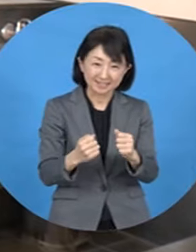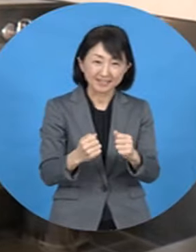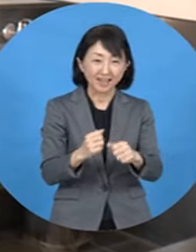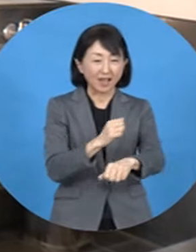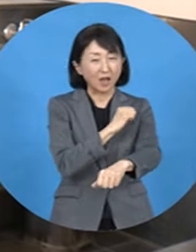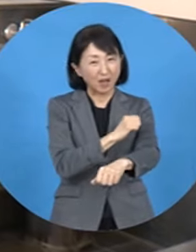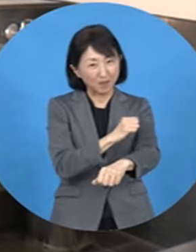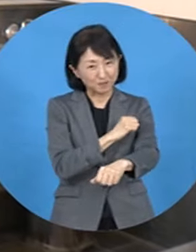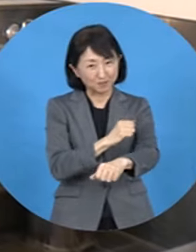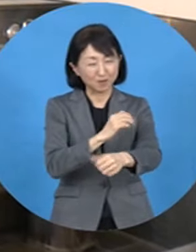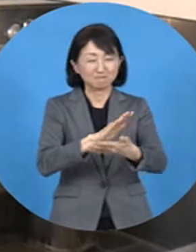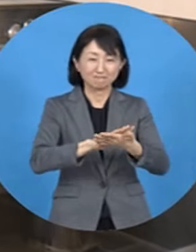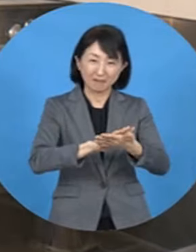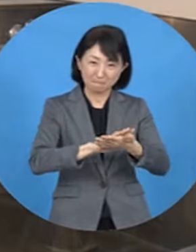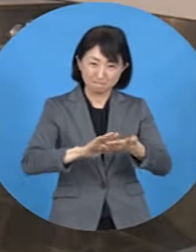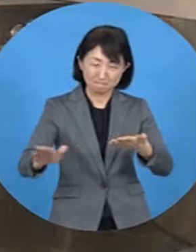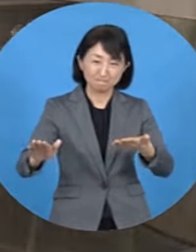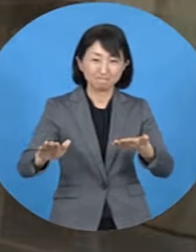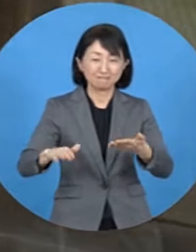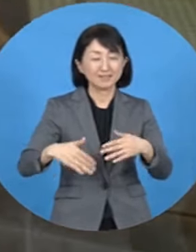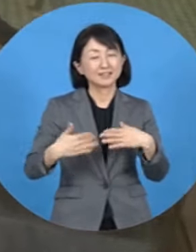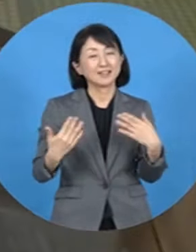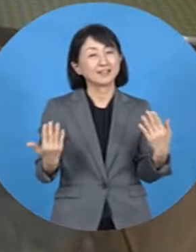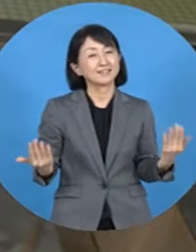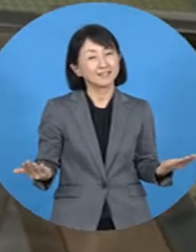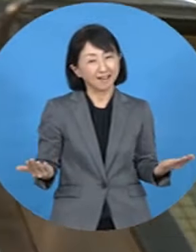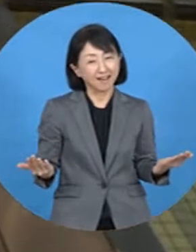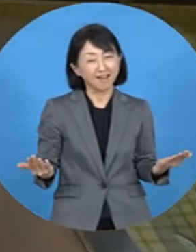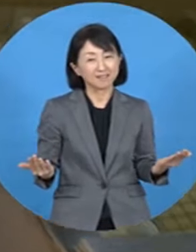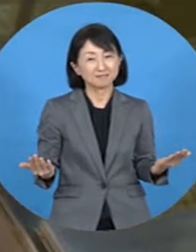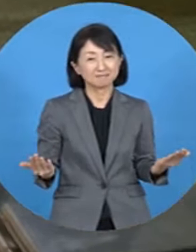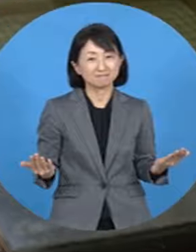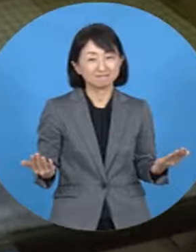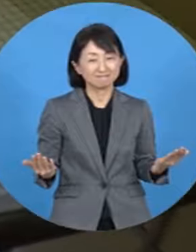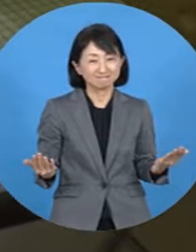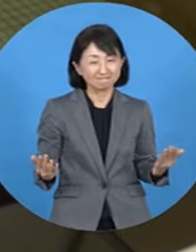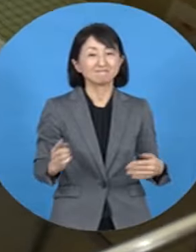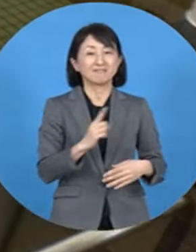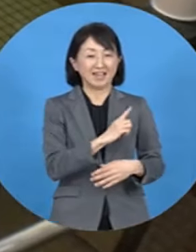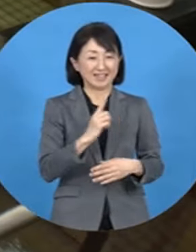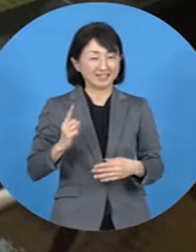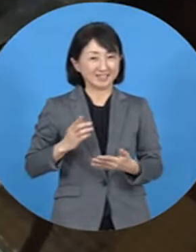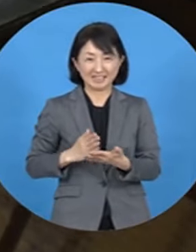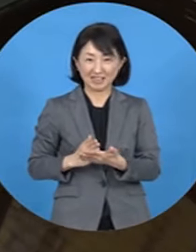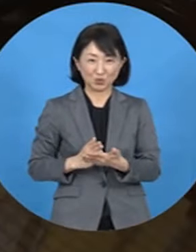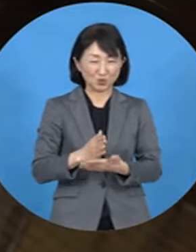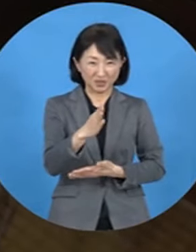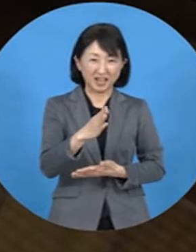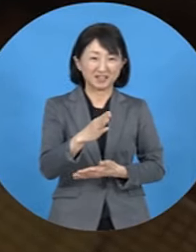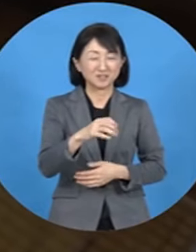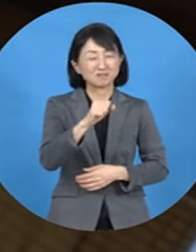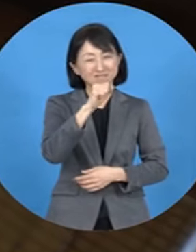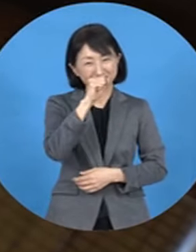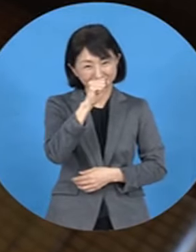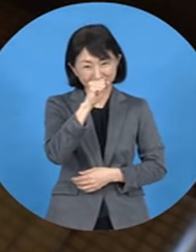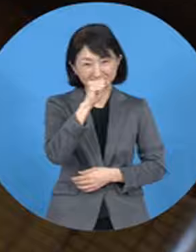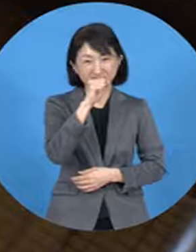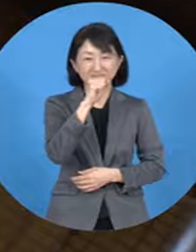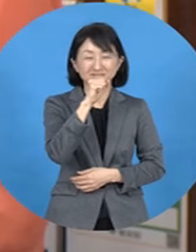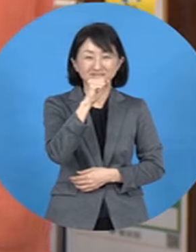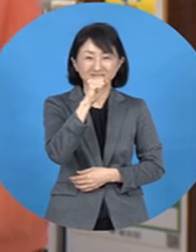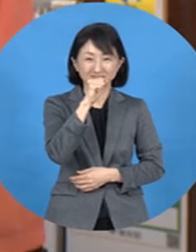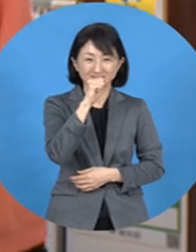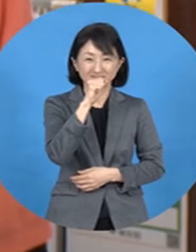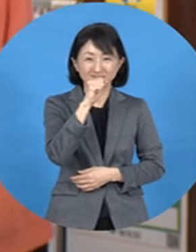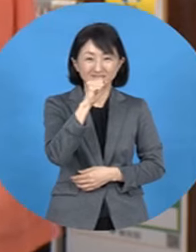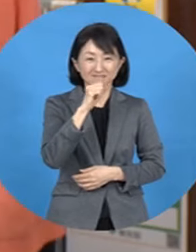さっぱりしてリラックスして、 うん、1日8時、ね、スタート切るみたいな、 最高ですね、 はい、 最